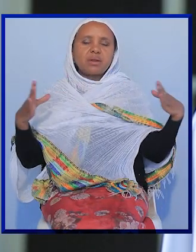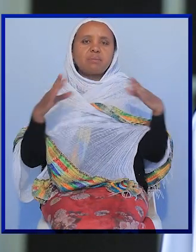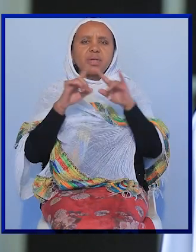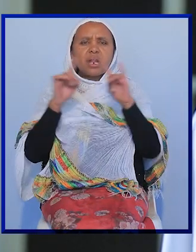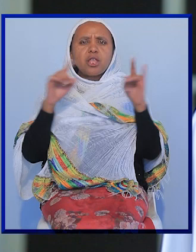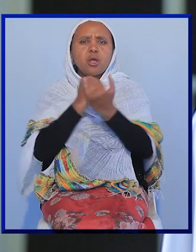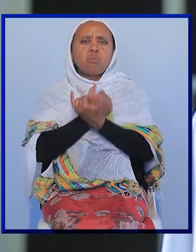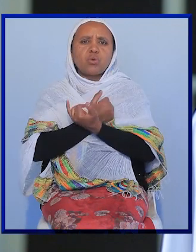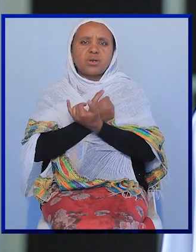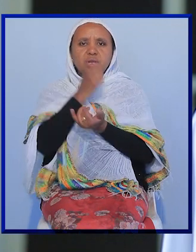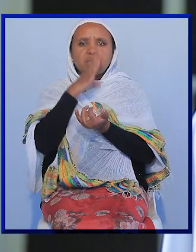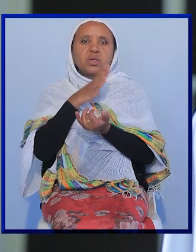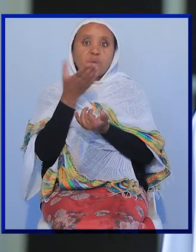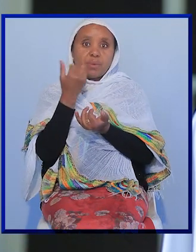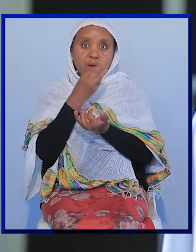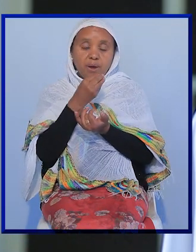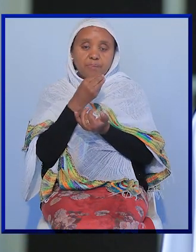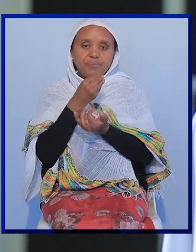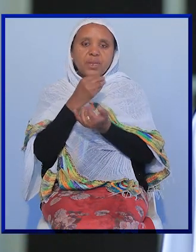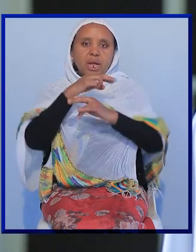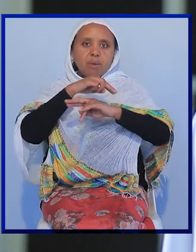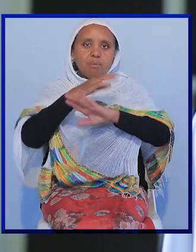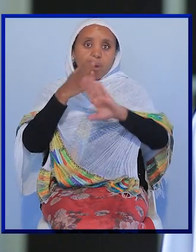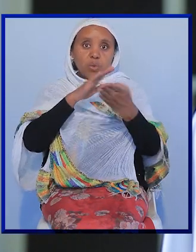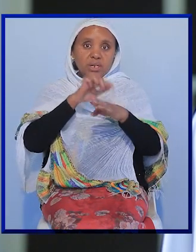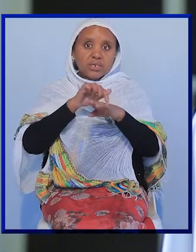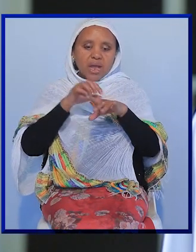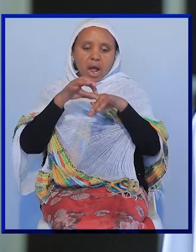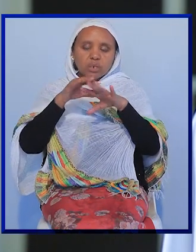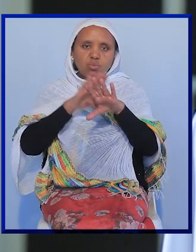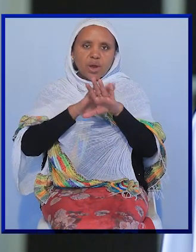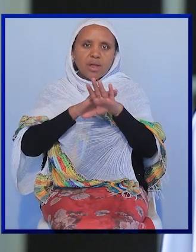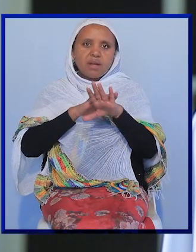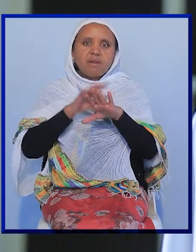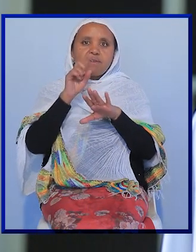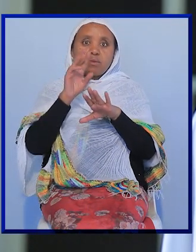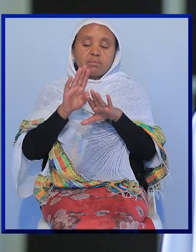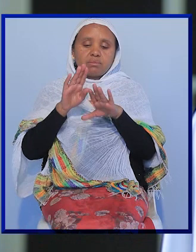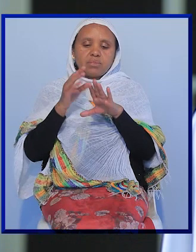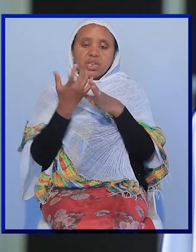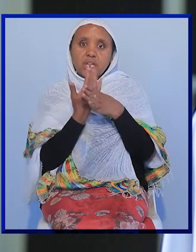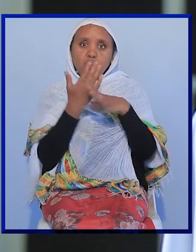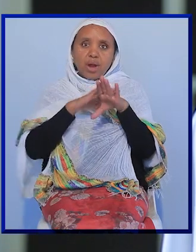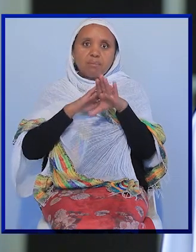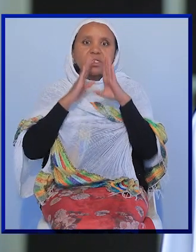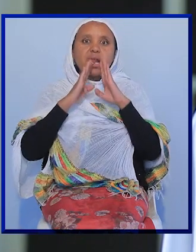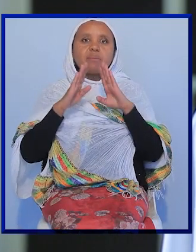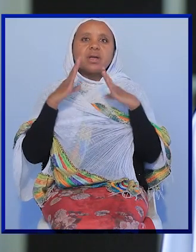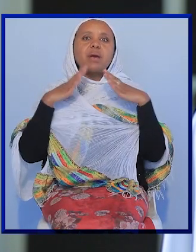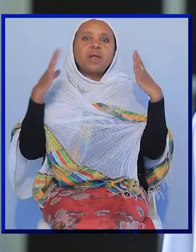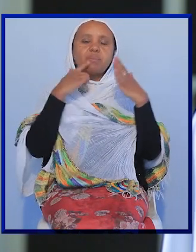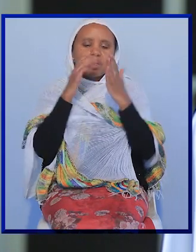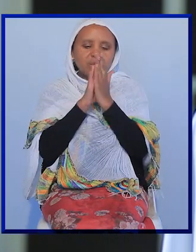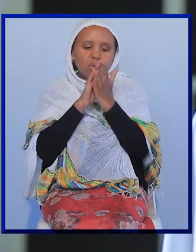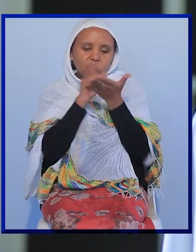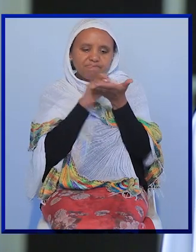መጸለይ የሚወድ ሰው ነበርና ባረፈ ጊዜ ከአጽሙ ላይ በቅሎ በፈርከሊሳው ቅጠል ላይ በሰላመ ገብርኤል የሚል